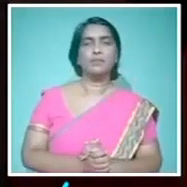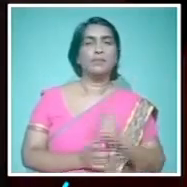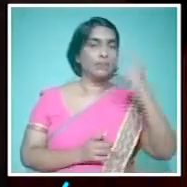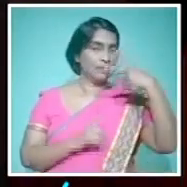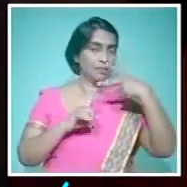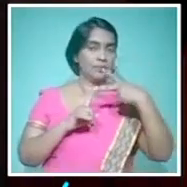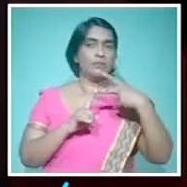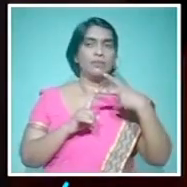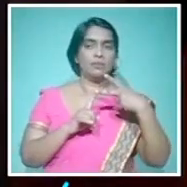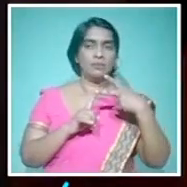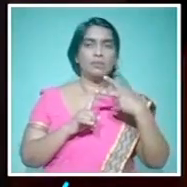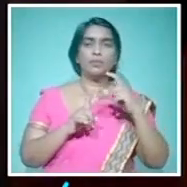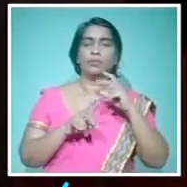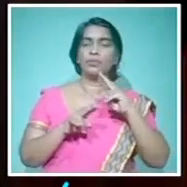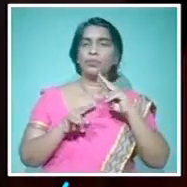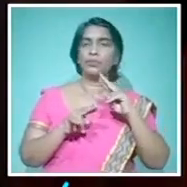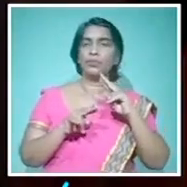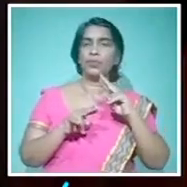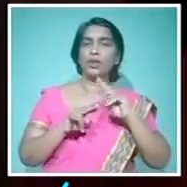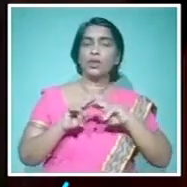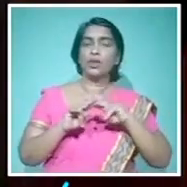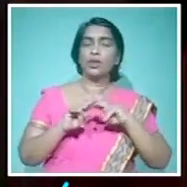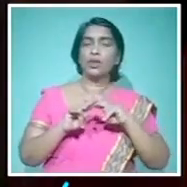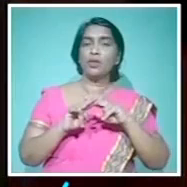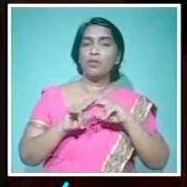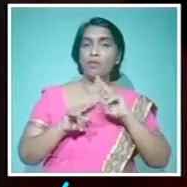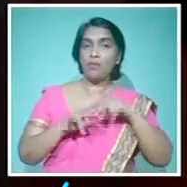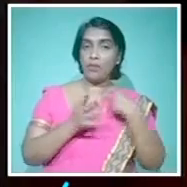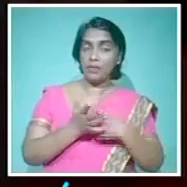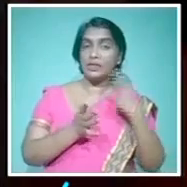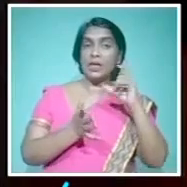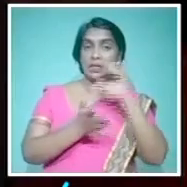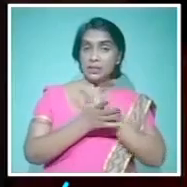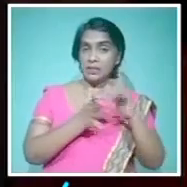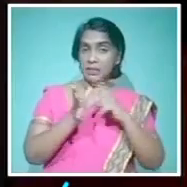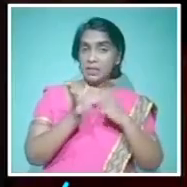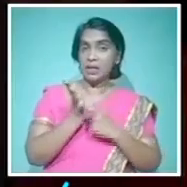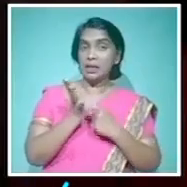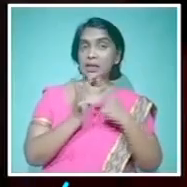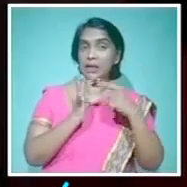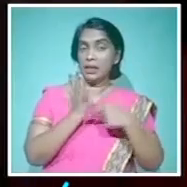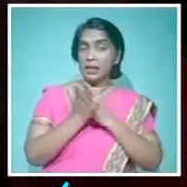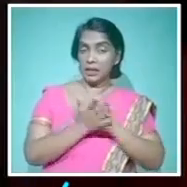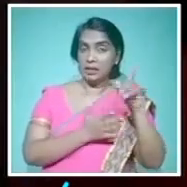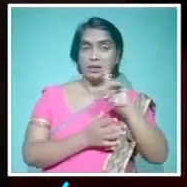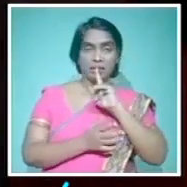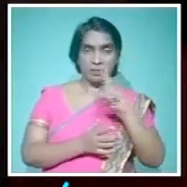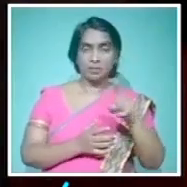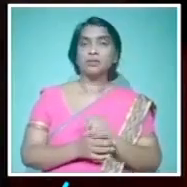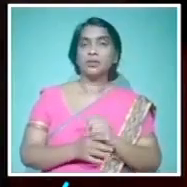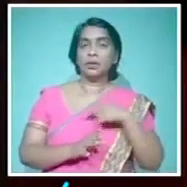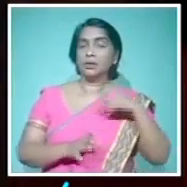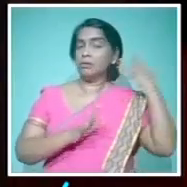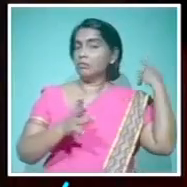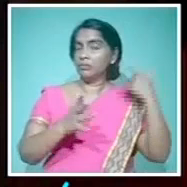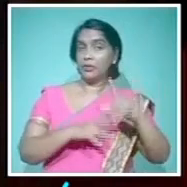දෙවනුව මහාචාර්ය චරිත හේරත් මැතිතුමා සඳහන් කළ පරිදිම අපි දන්නවා ඉතිහාසයේ මේ පළවෙනි